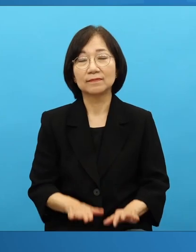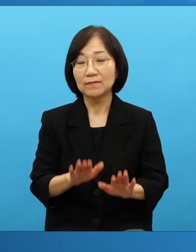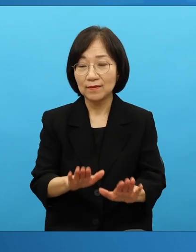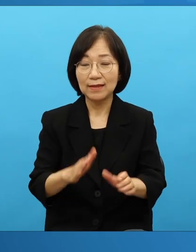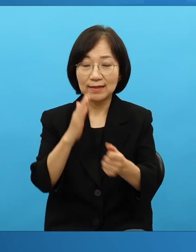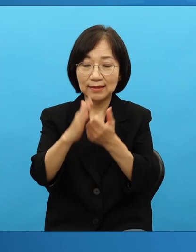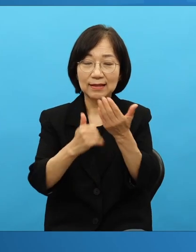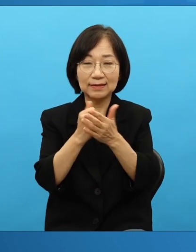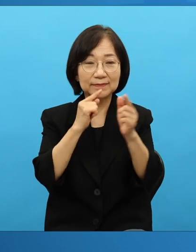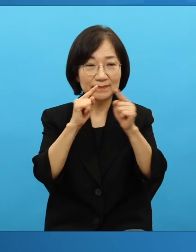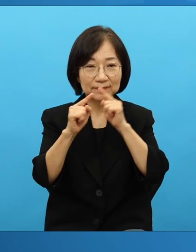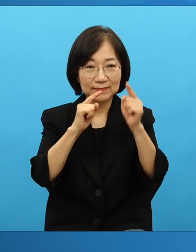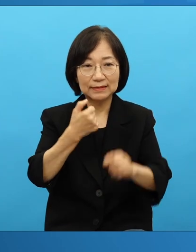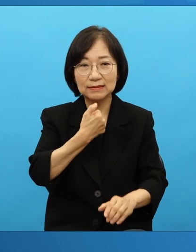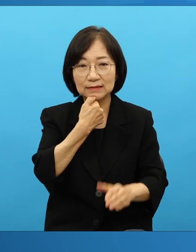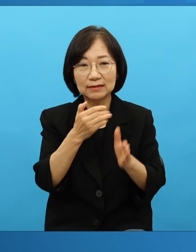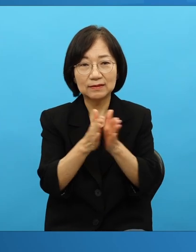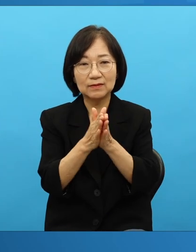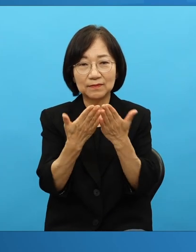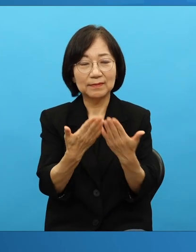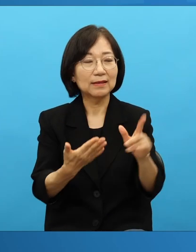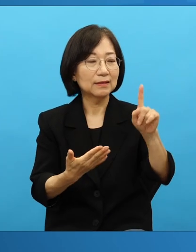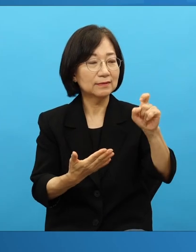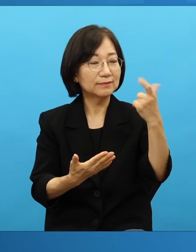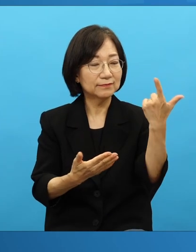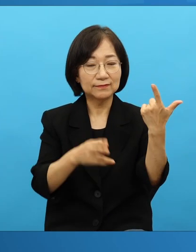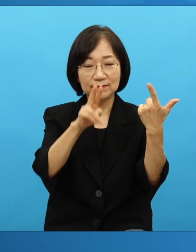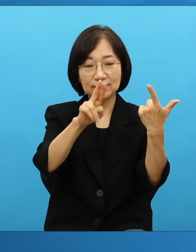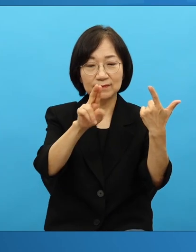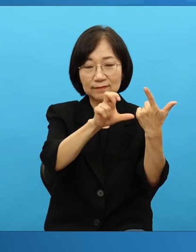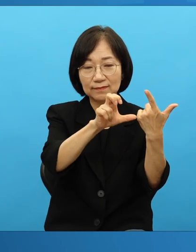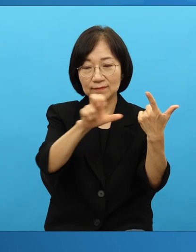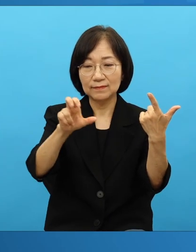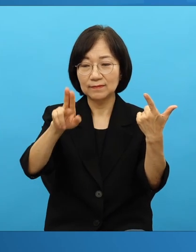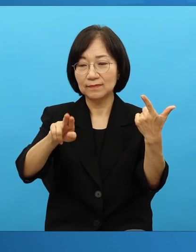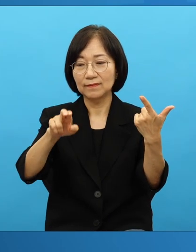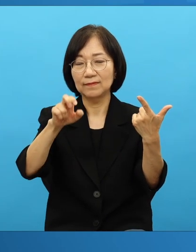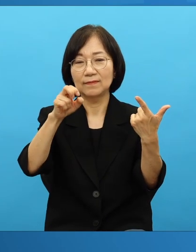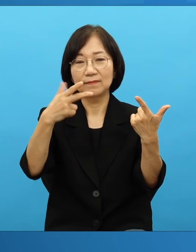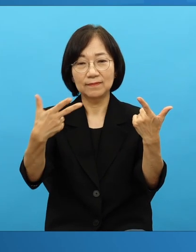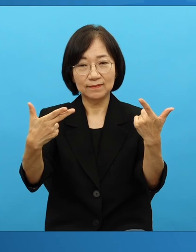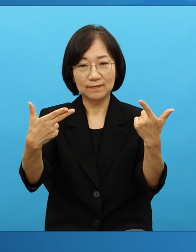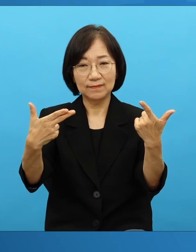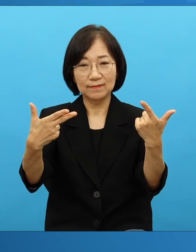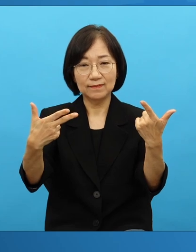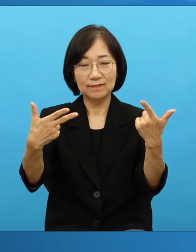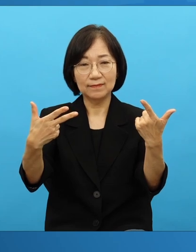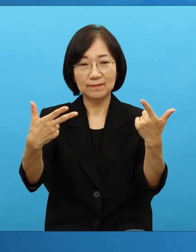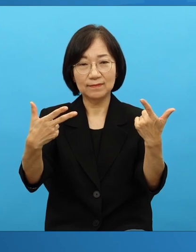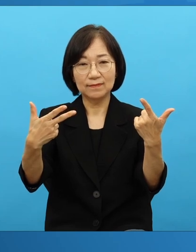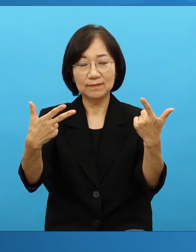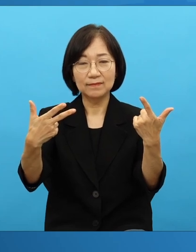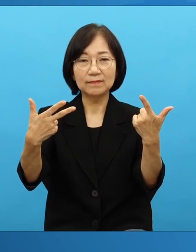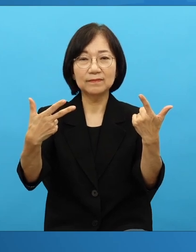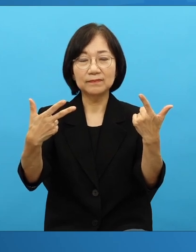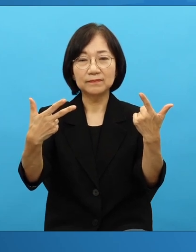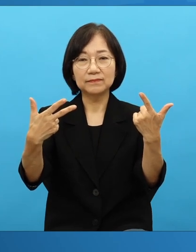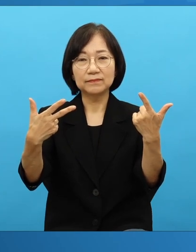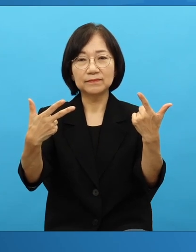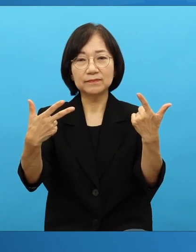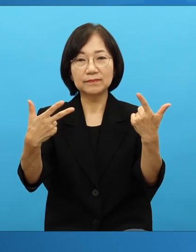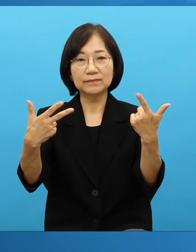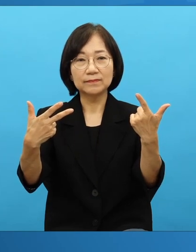하나님 말씀은 로마서 16장 25절에서 27절 말씀입니다. 神的话语是 로마서 16장